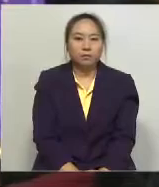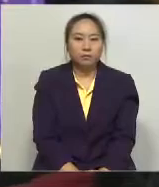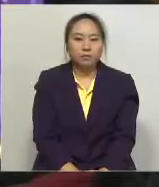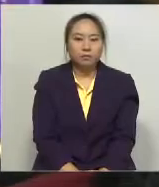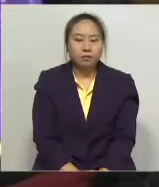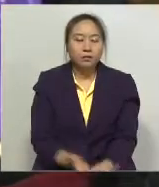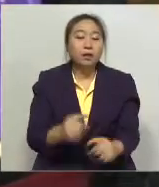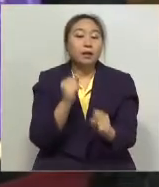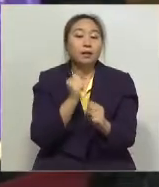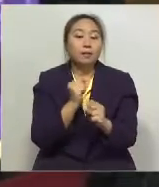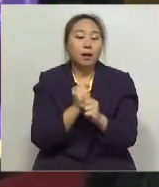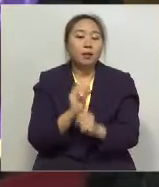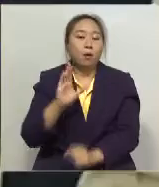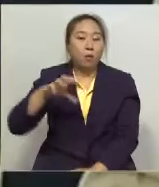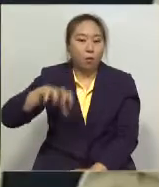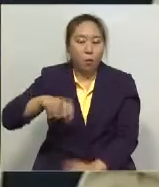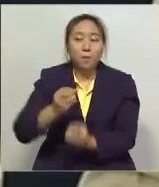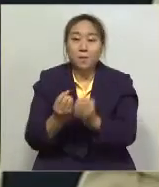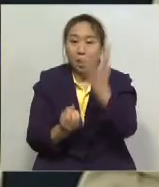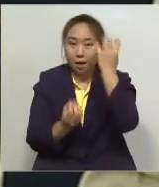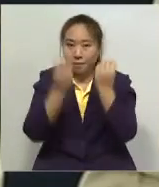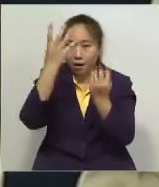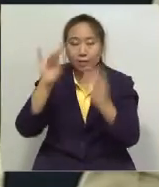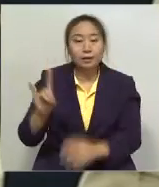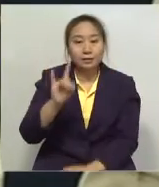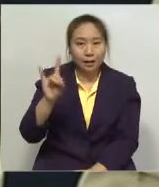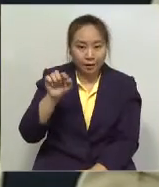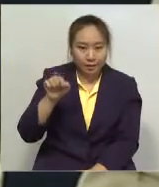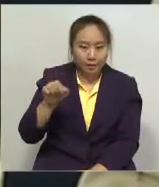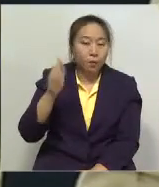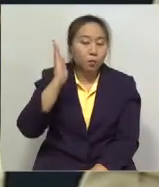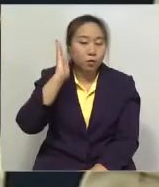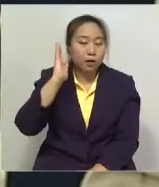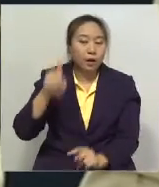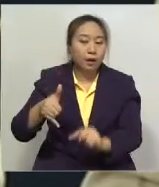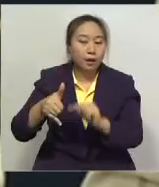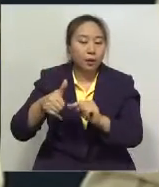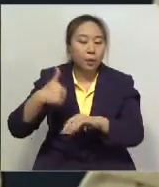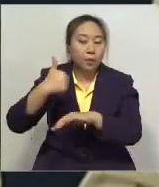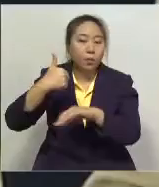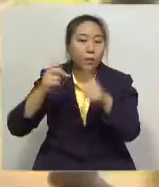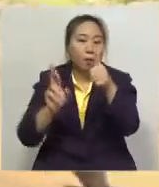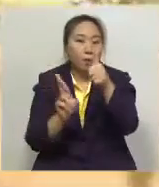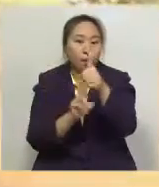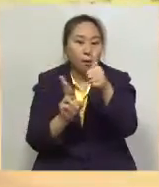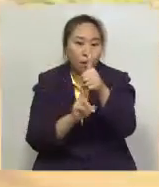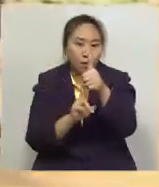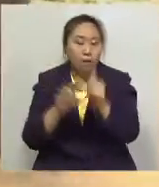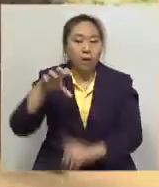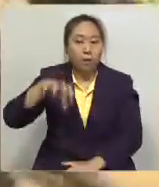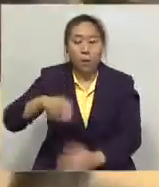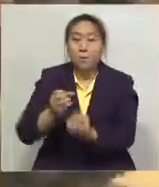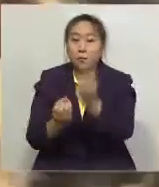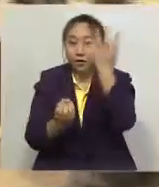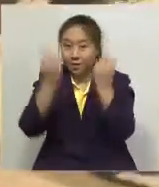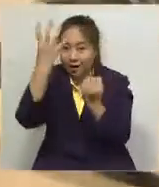ส่วนการทำงานของกรมอุทยานแห่งชาติสัตว์ป่าและพันธุ์พืชนายจงคล้ายวรพงศธรรองอธิบดีกรมอุทย